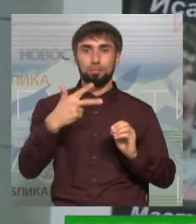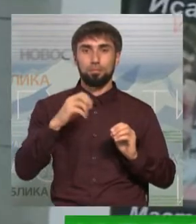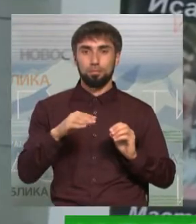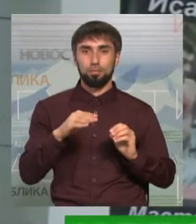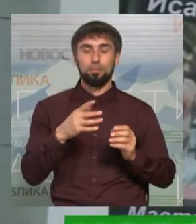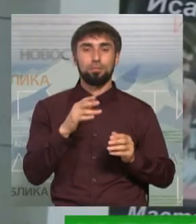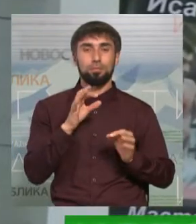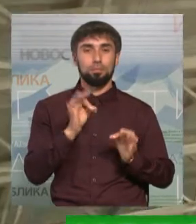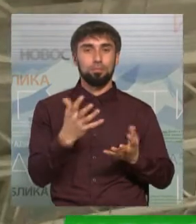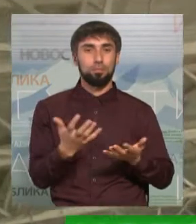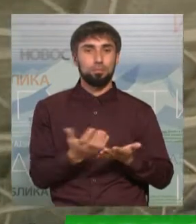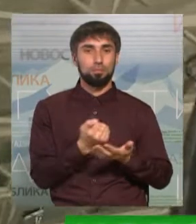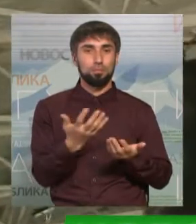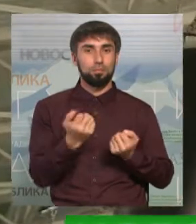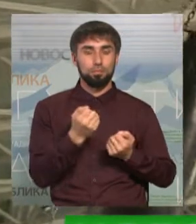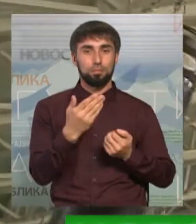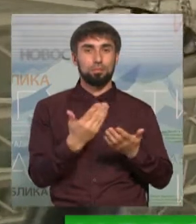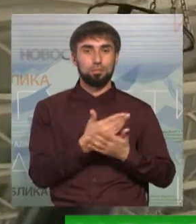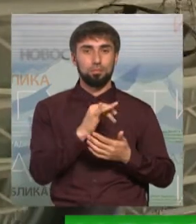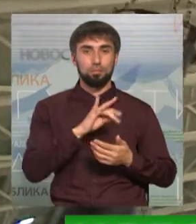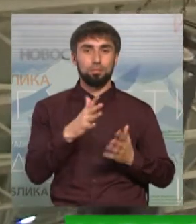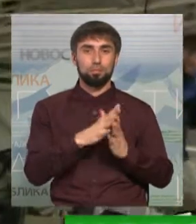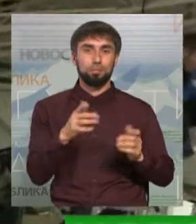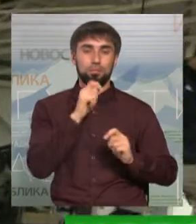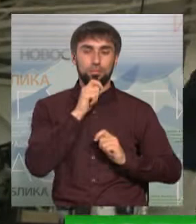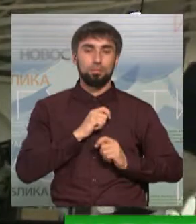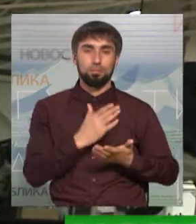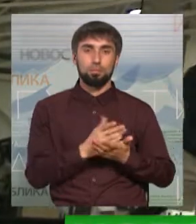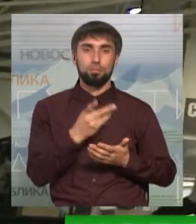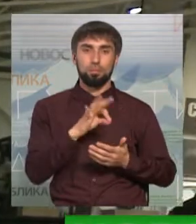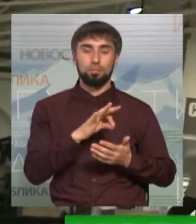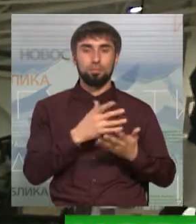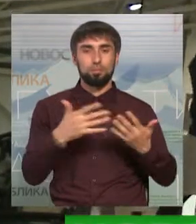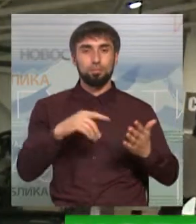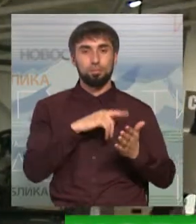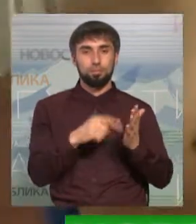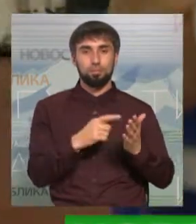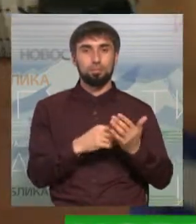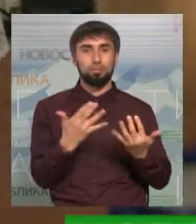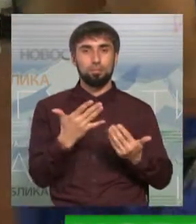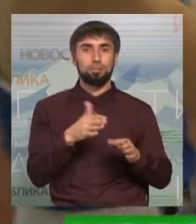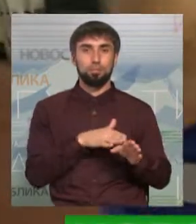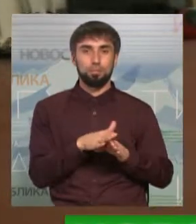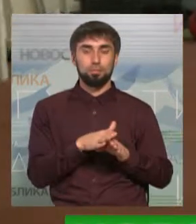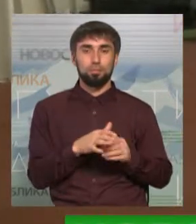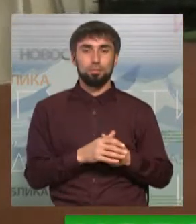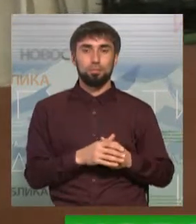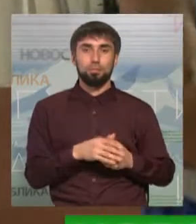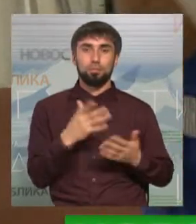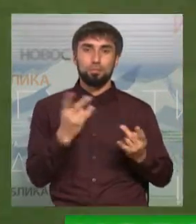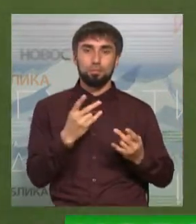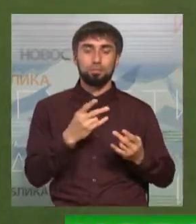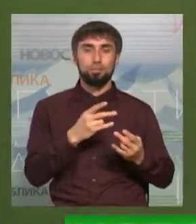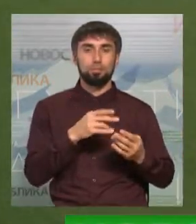Конечно, полученный новый инвентарь для ребят стал большим подарком. Однако ряд вопросов до сих пор требует решения. Предстоит в полной